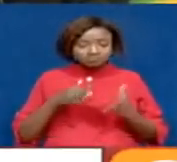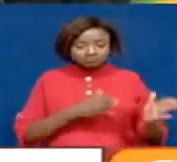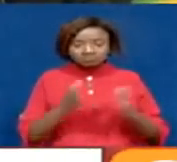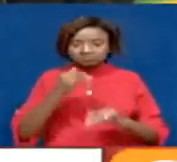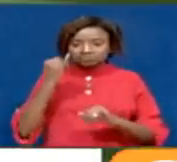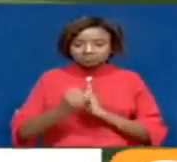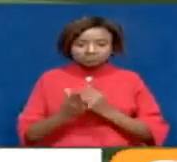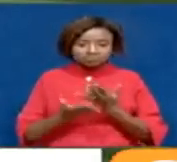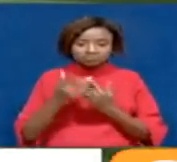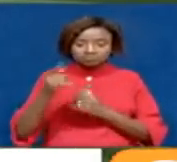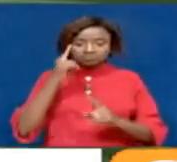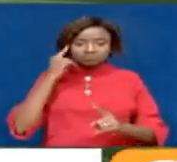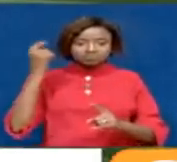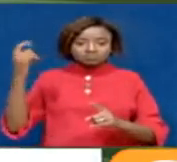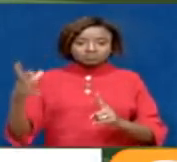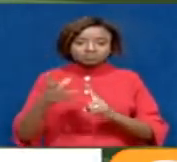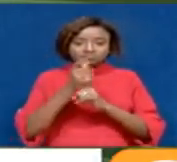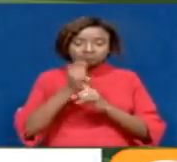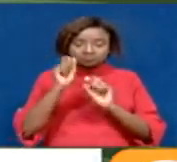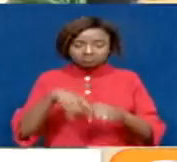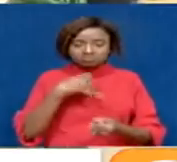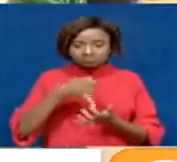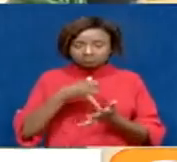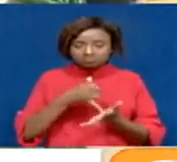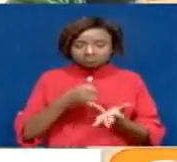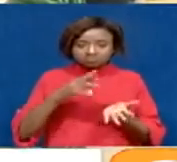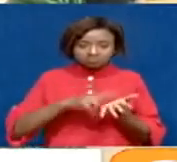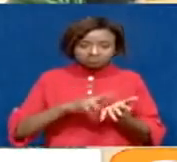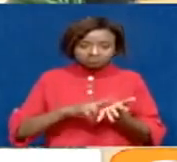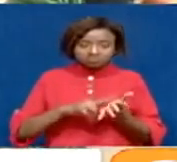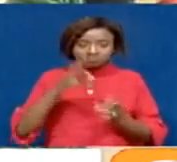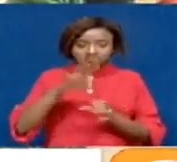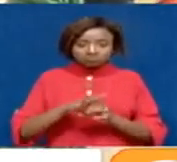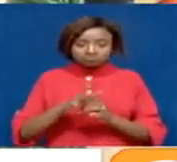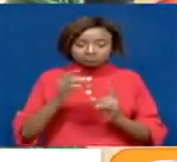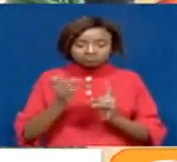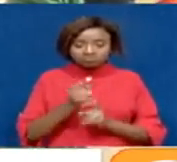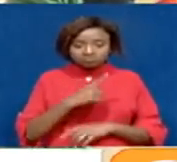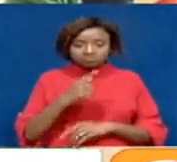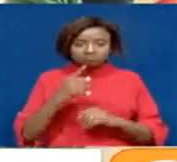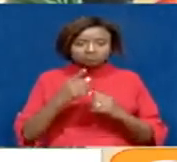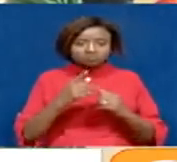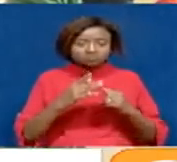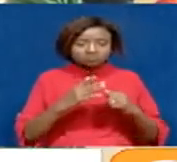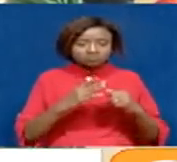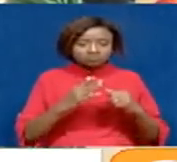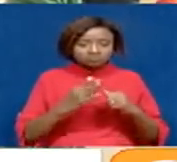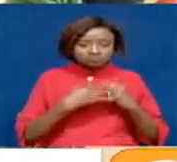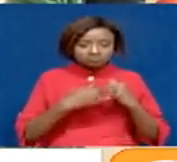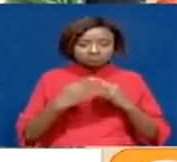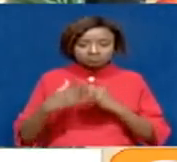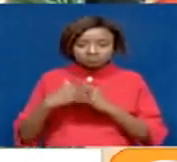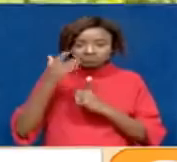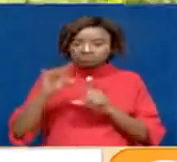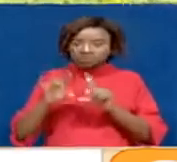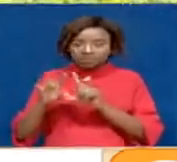ya kutimiza ndoto yake ya kuwa kwenye karatasi ya kupigia kura ifikapo Agosti tarehe 9. Chama chake kilimpokonya cheti